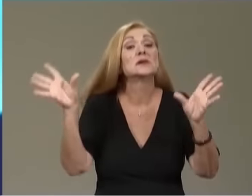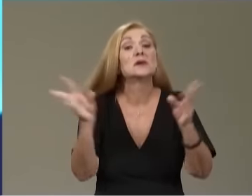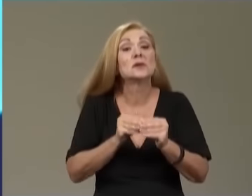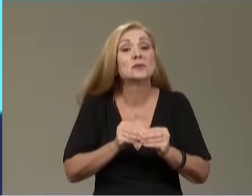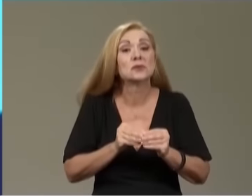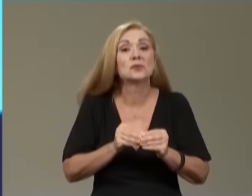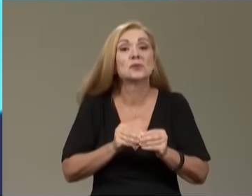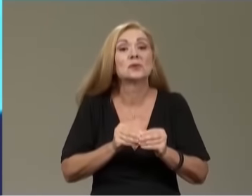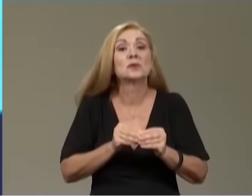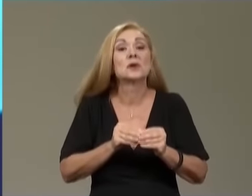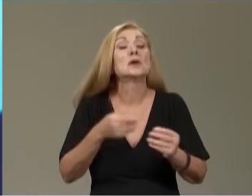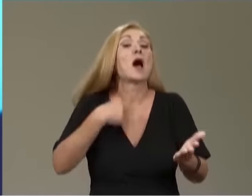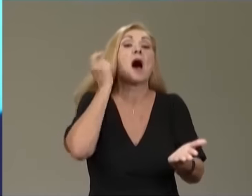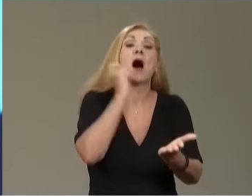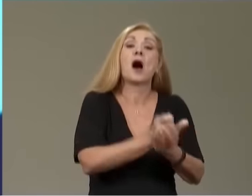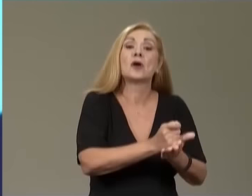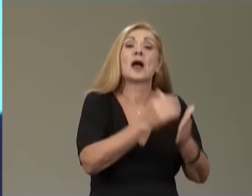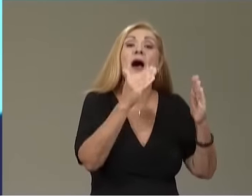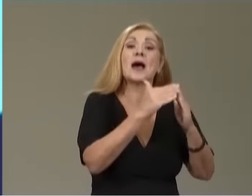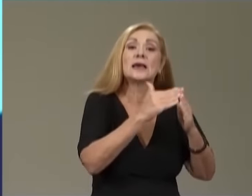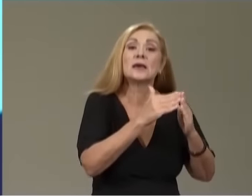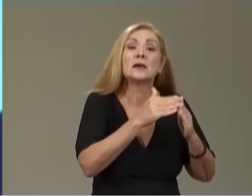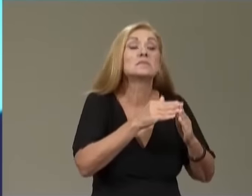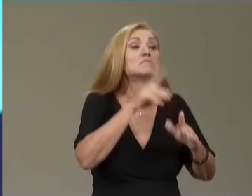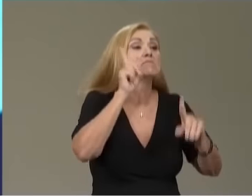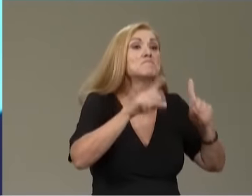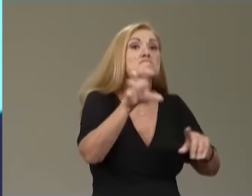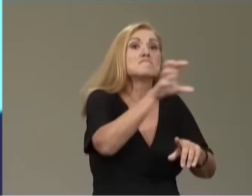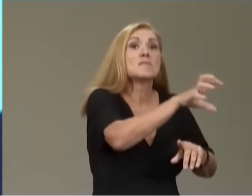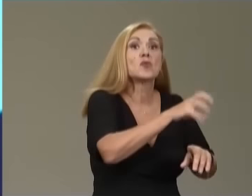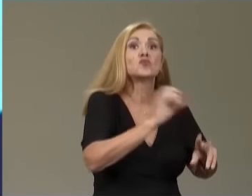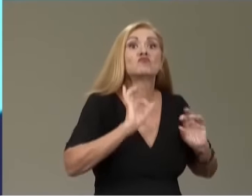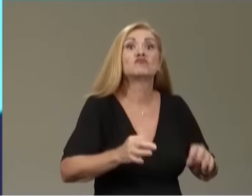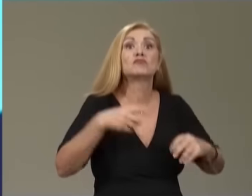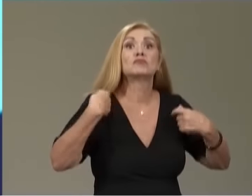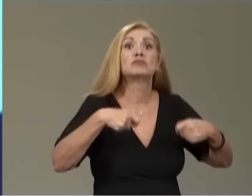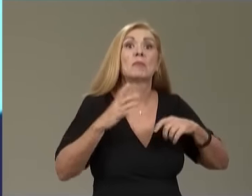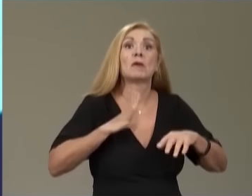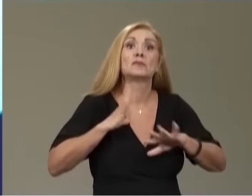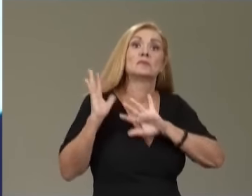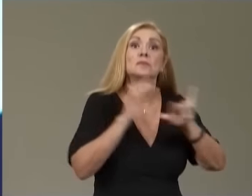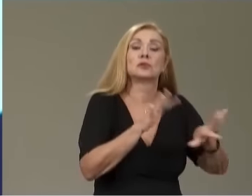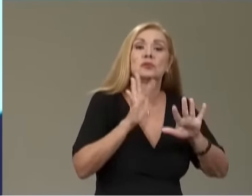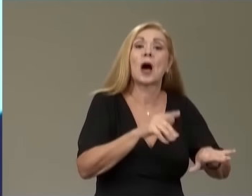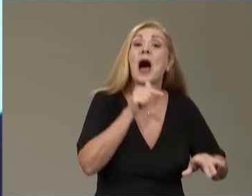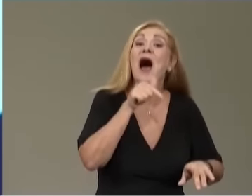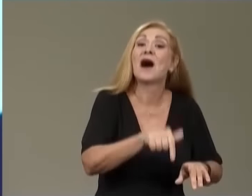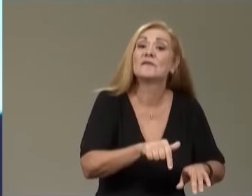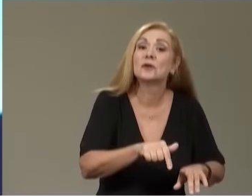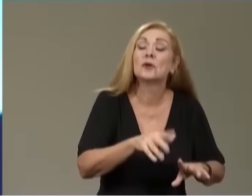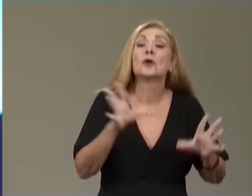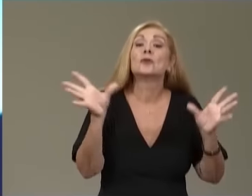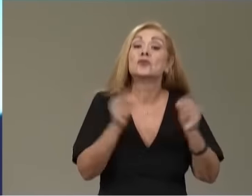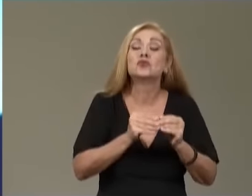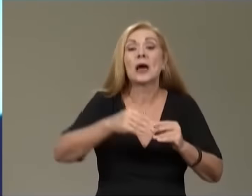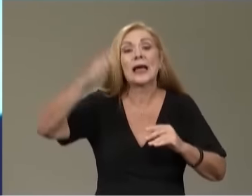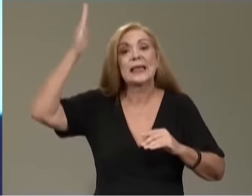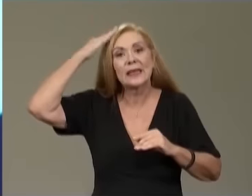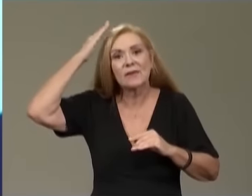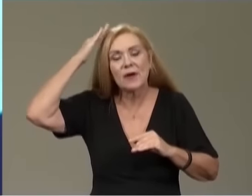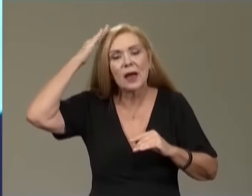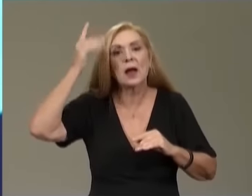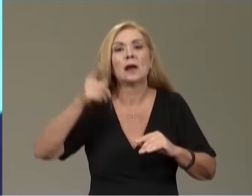μέσω αγοράς ακινήτων σε δημοφιλείς περιοχές. Το προνόμιο αυτό θα αφορά και κεφάλαια που